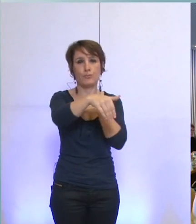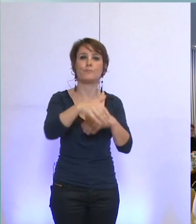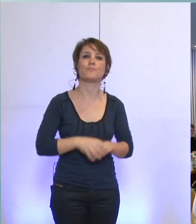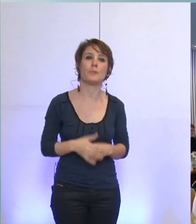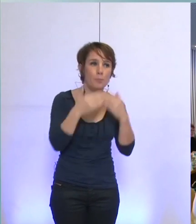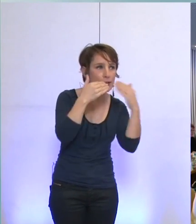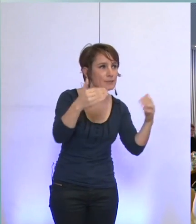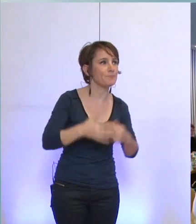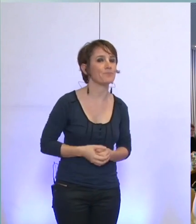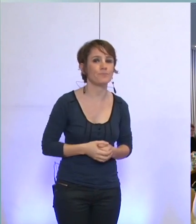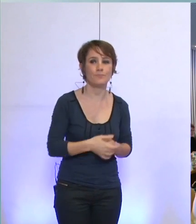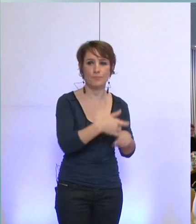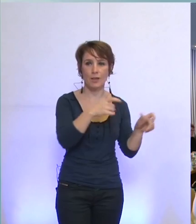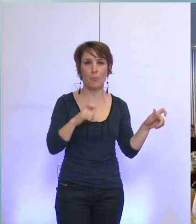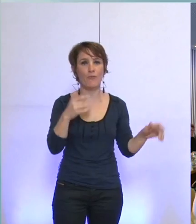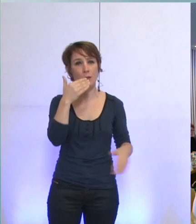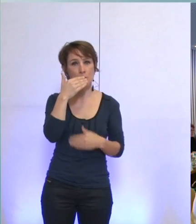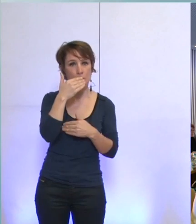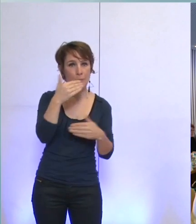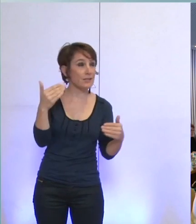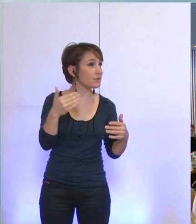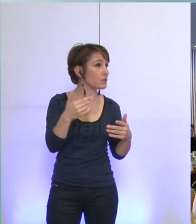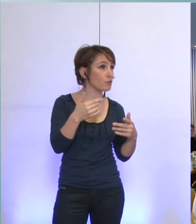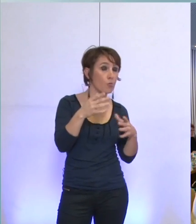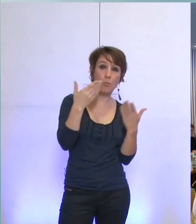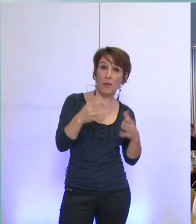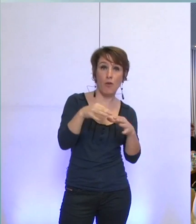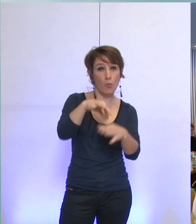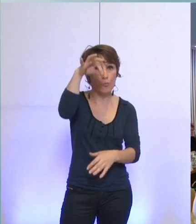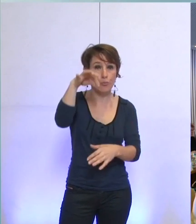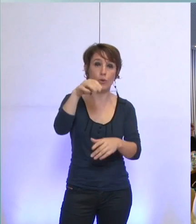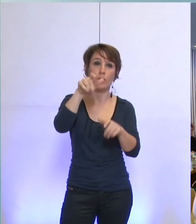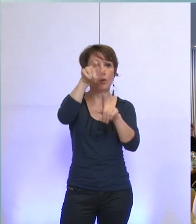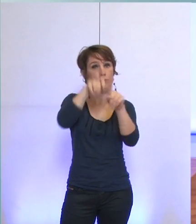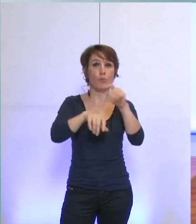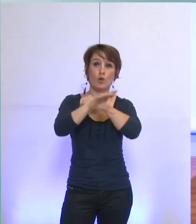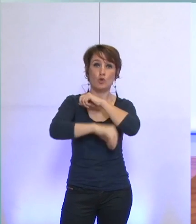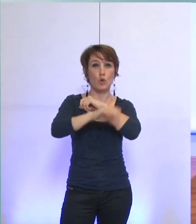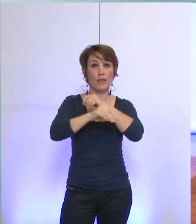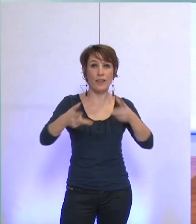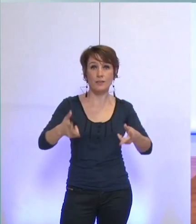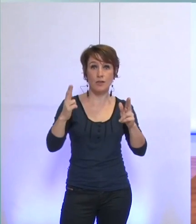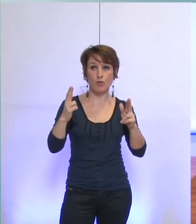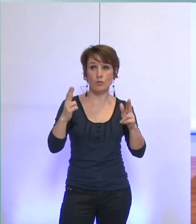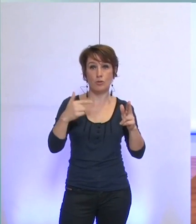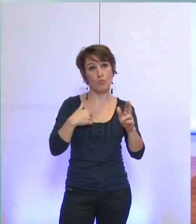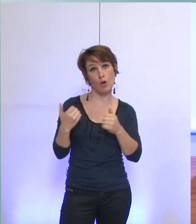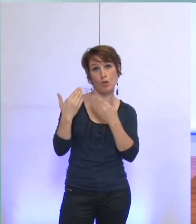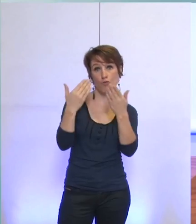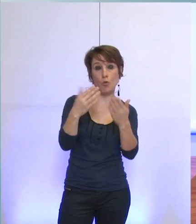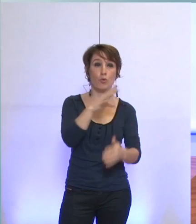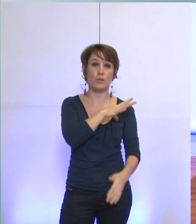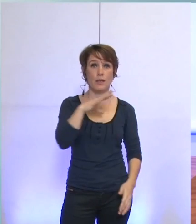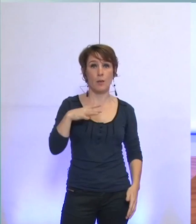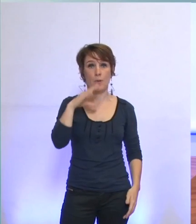Merci. Je vous propose de d'élire le secrétaire de séance et je vous propose Marie-Vonne